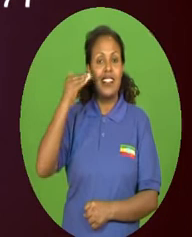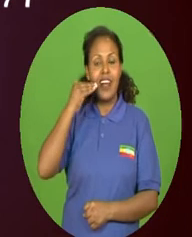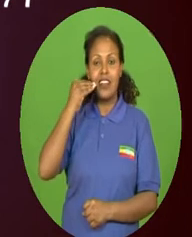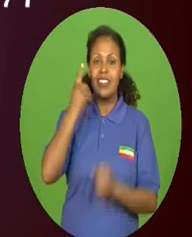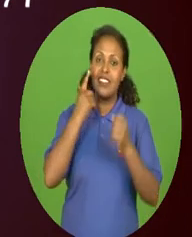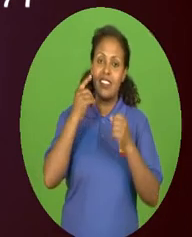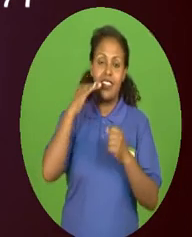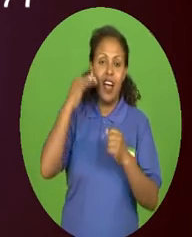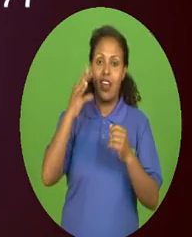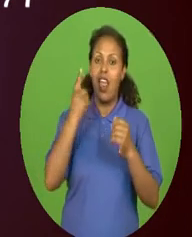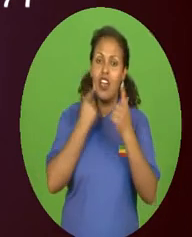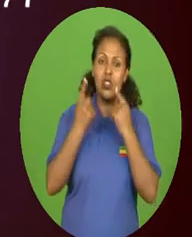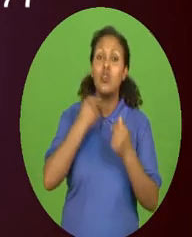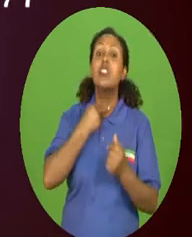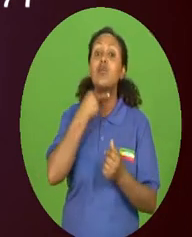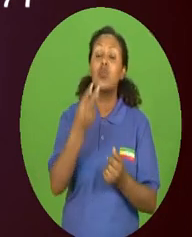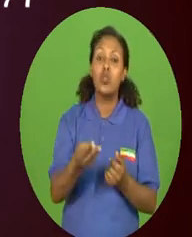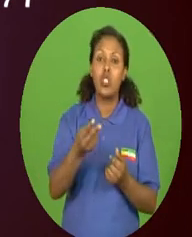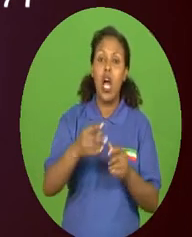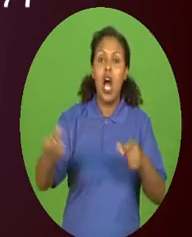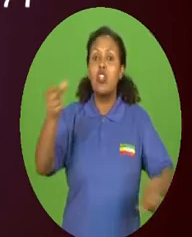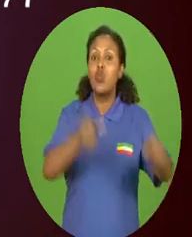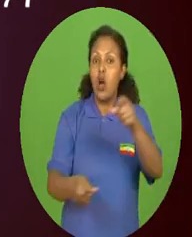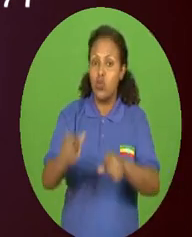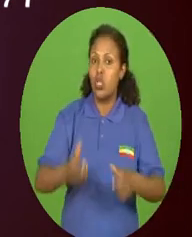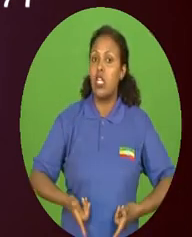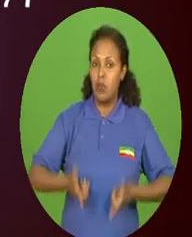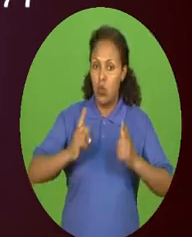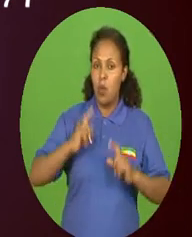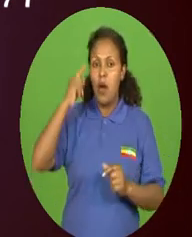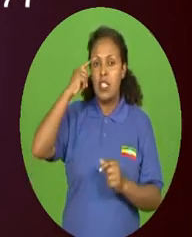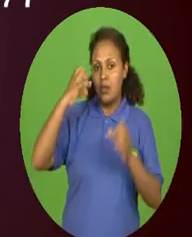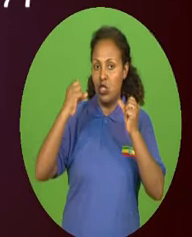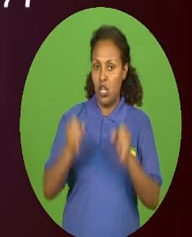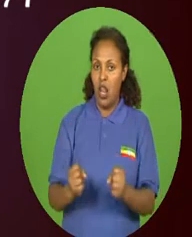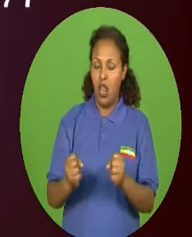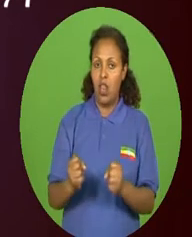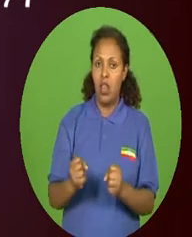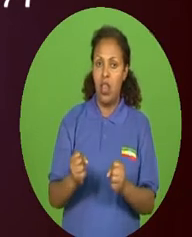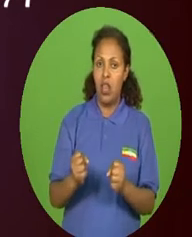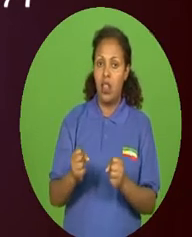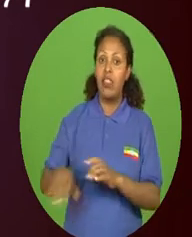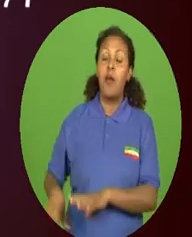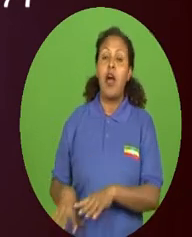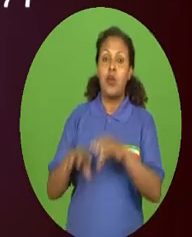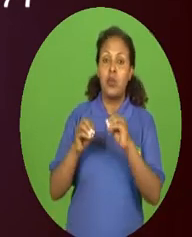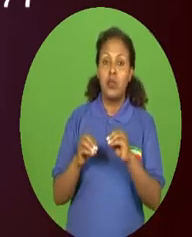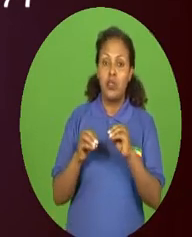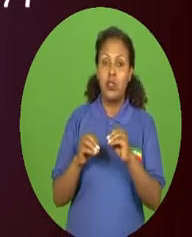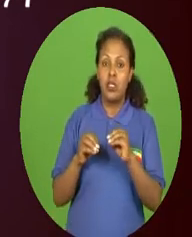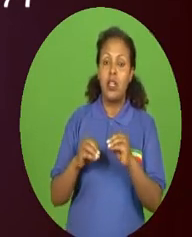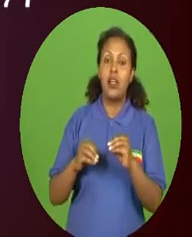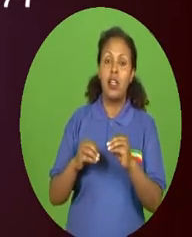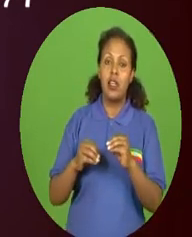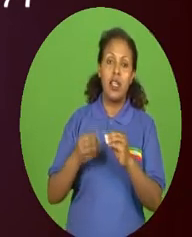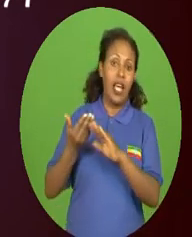ማቃሰት፣ ሳቅና ለቅሶን የመሳሰሉ ድምጾች አስተዋጽኦ እንደሚኖራቸው ማሰብ ይቻላል።